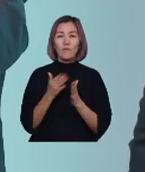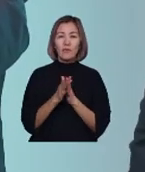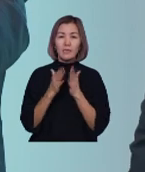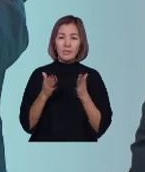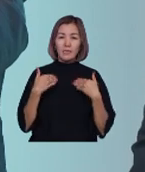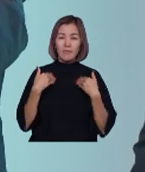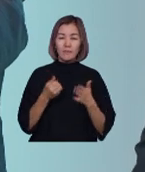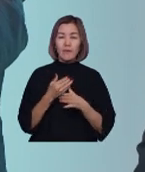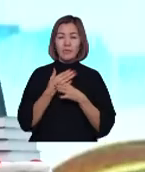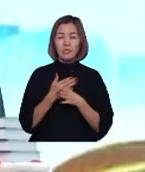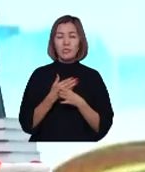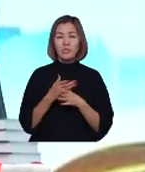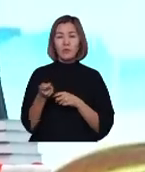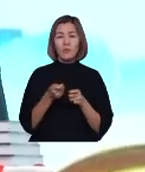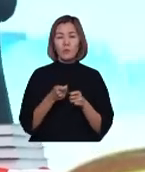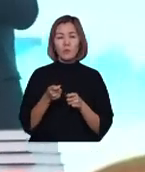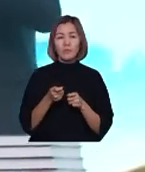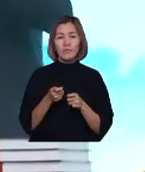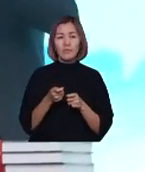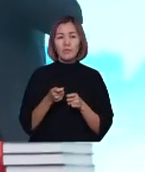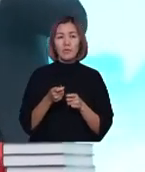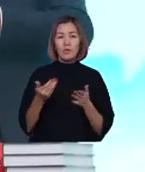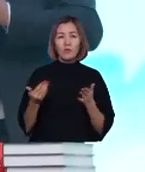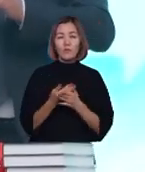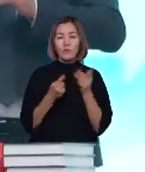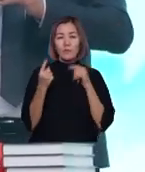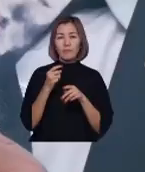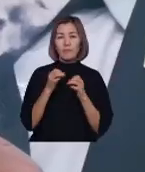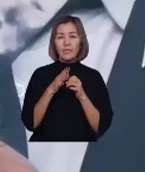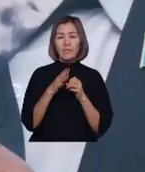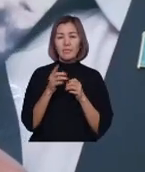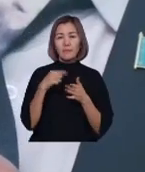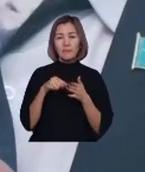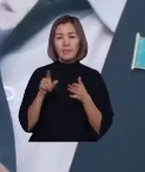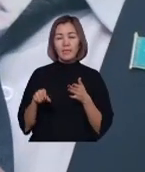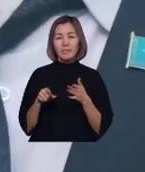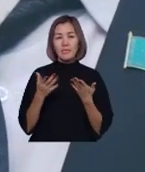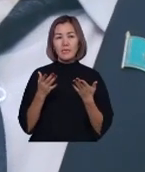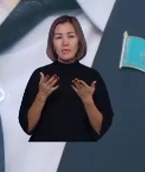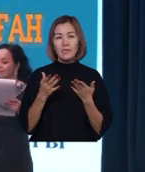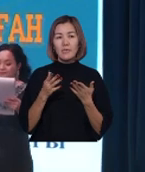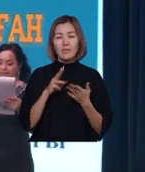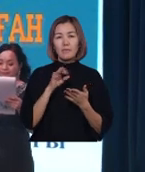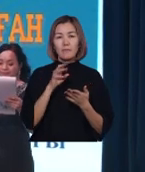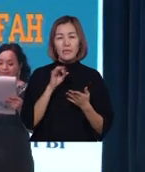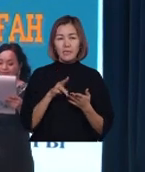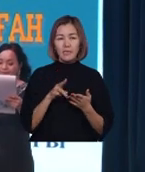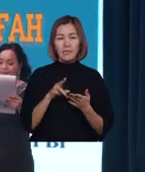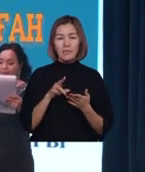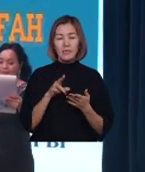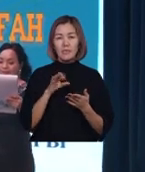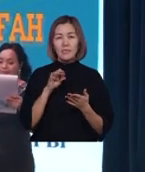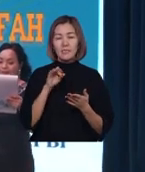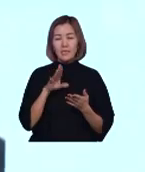при поддержке главы региона. Были представлены также произведения порядка 15 писателей-поэтов, таких как Мереке Күлкенов, Сапарбай